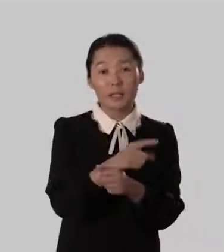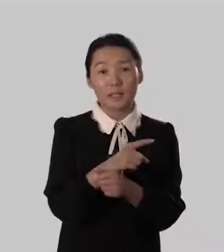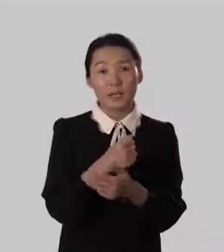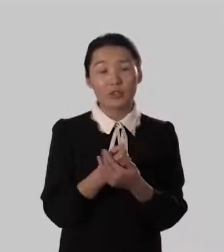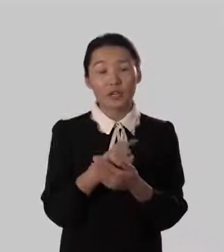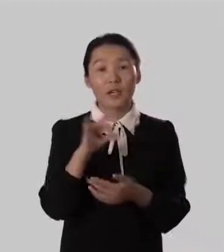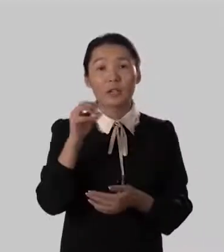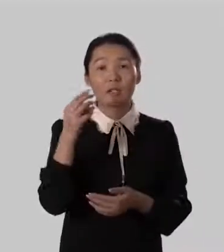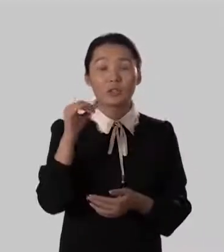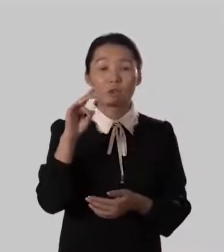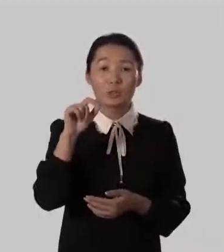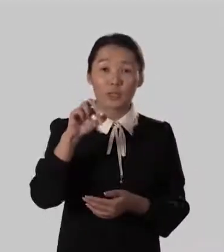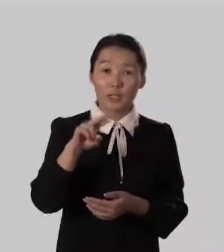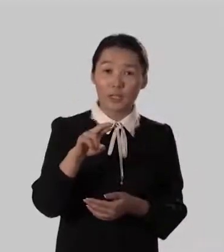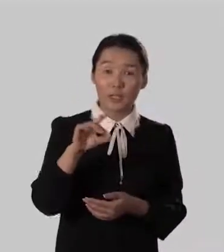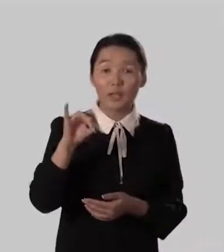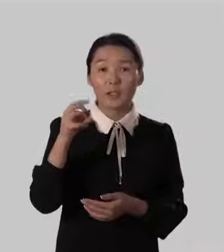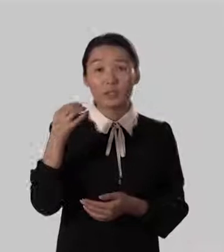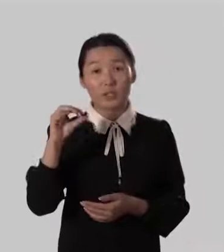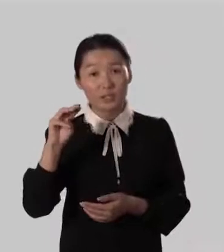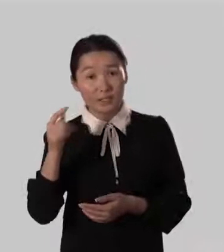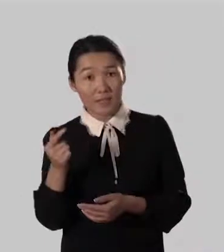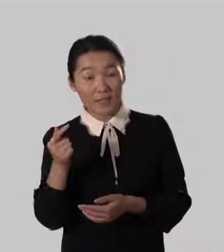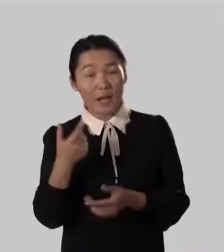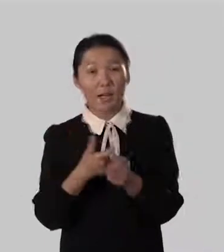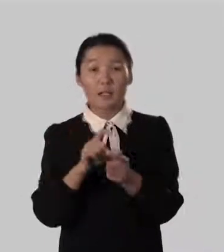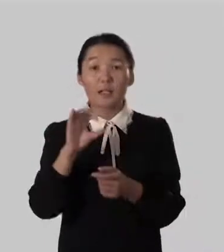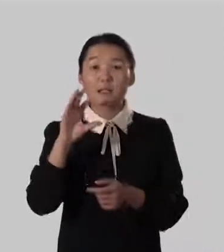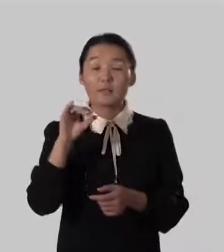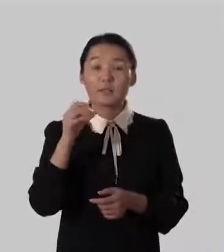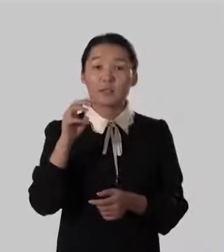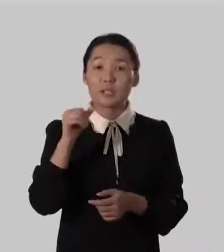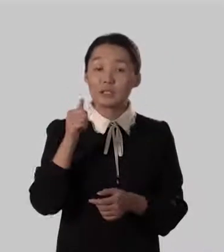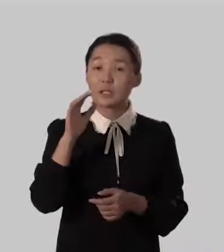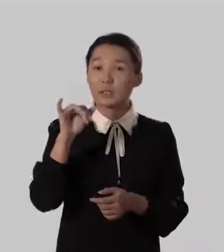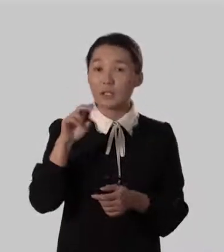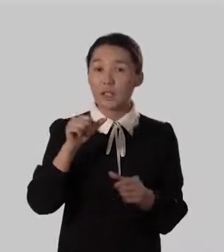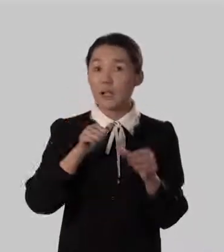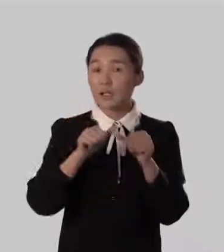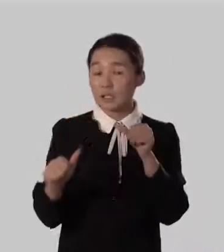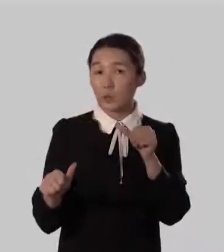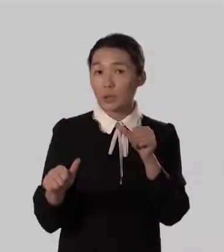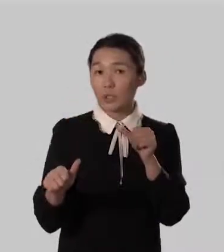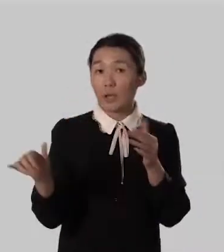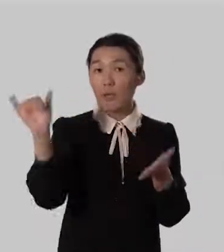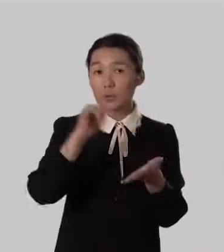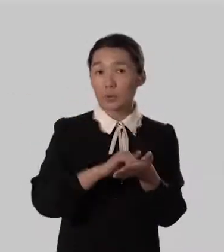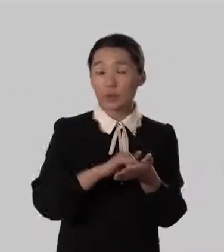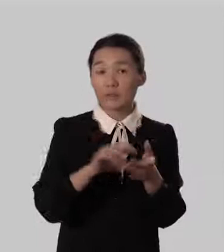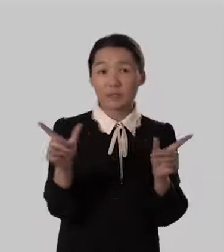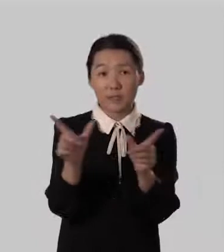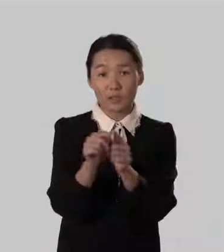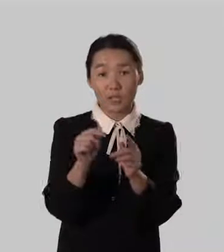решена и решить совершенный вид исключение в устойчивых